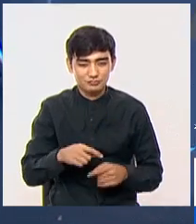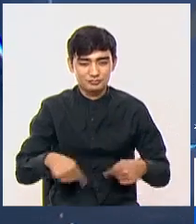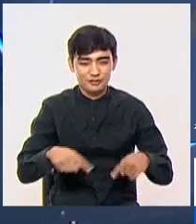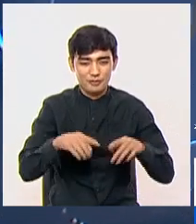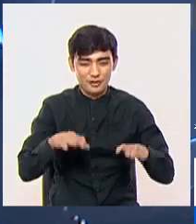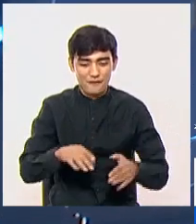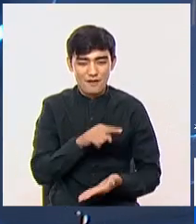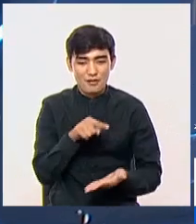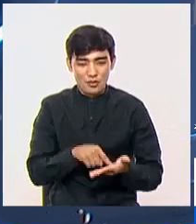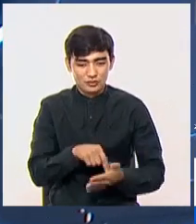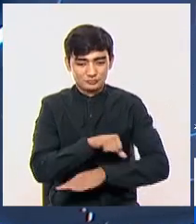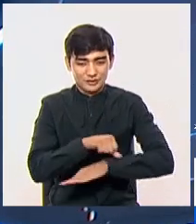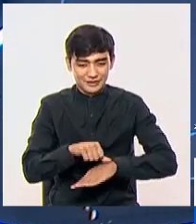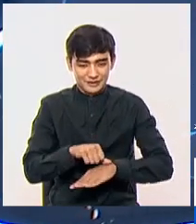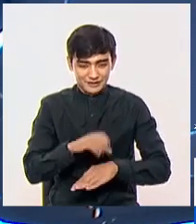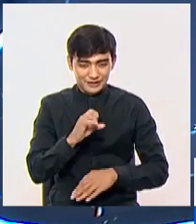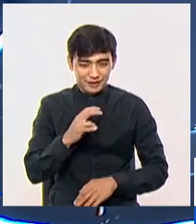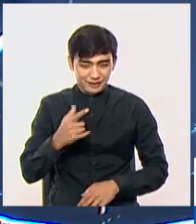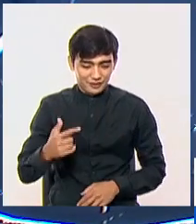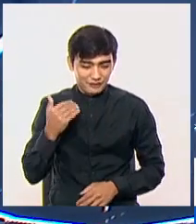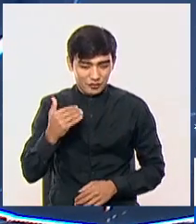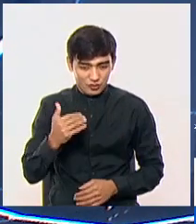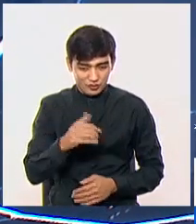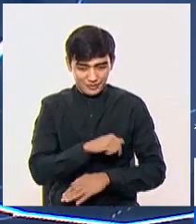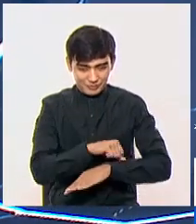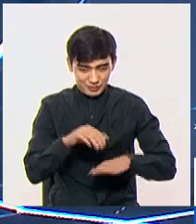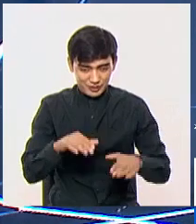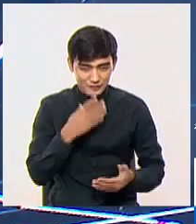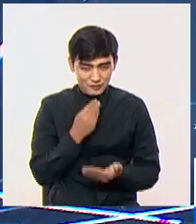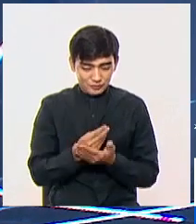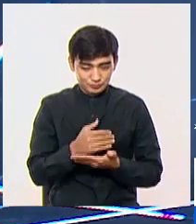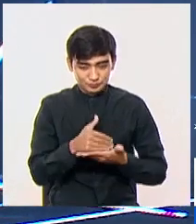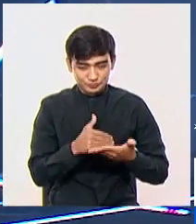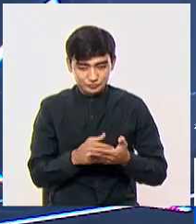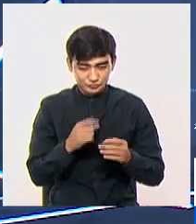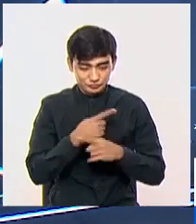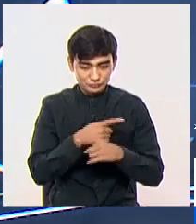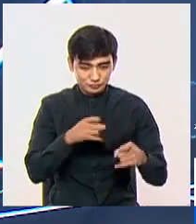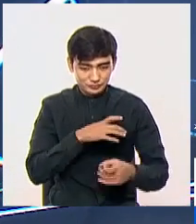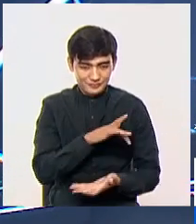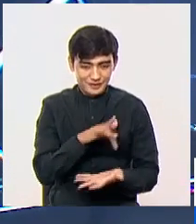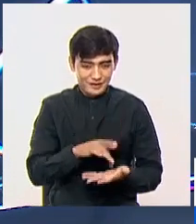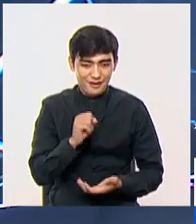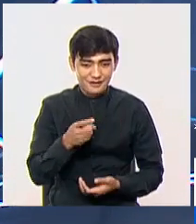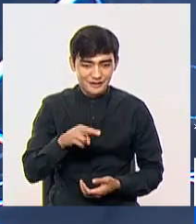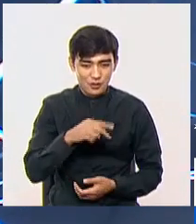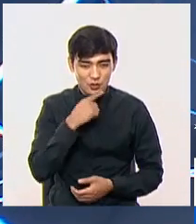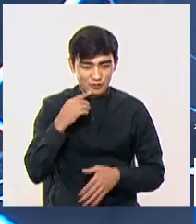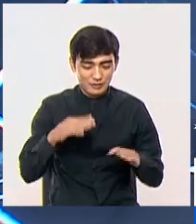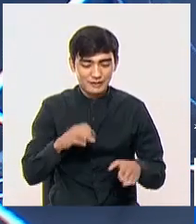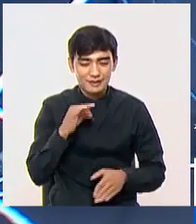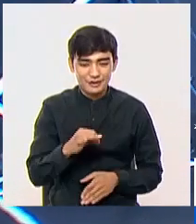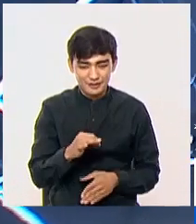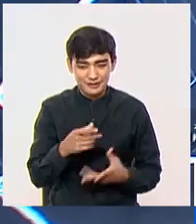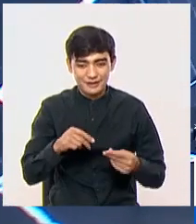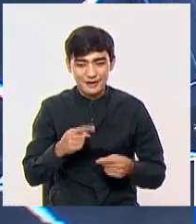урегулированию вопросов границ стран СНГ. Свое предложение он озвучил на саммите «Центральная Азия, Россия», где на одной